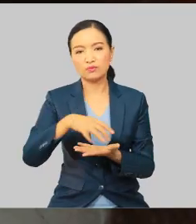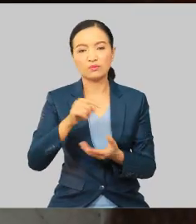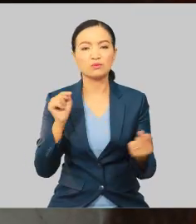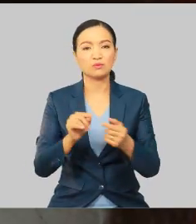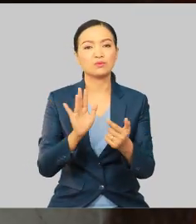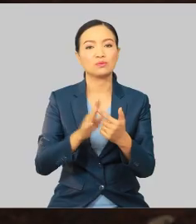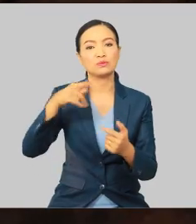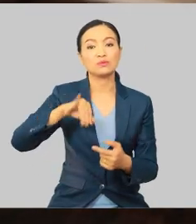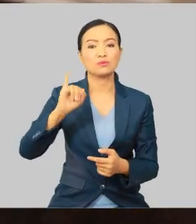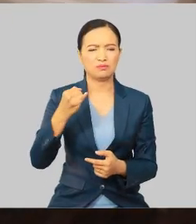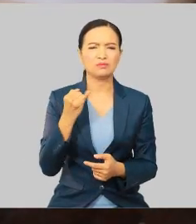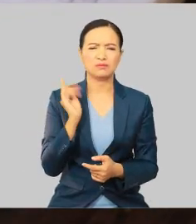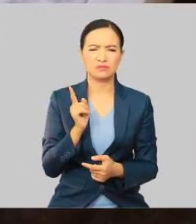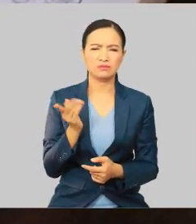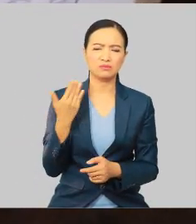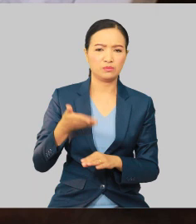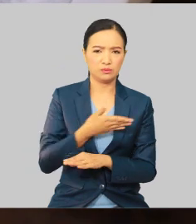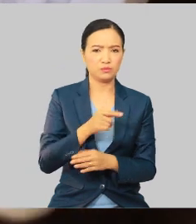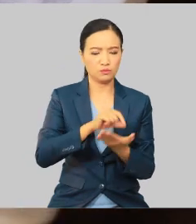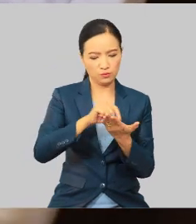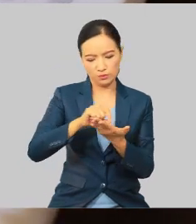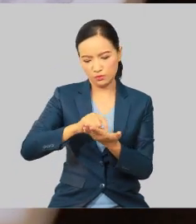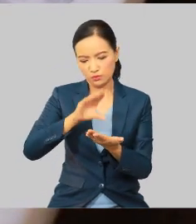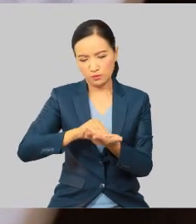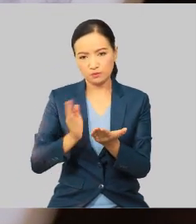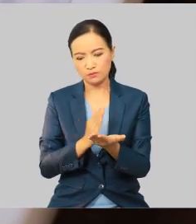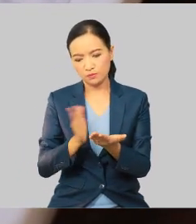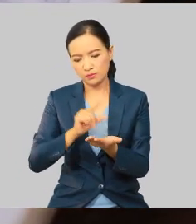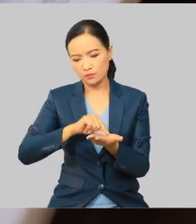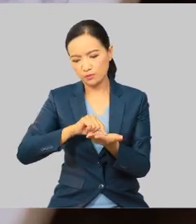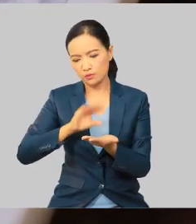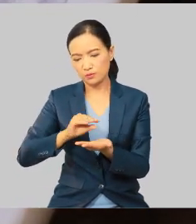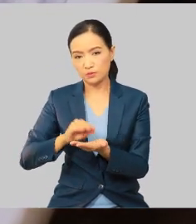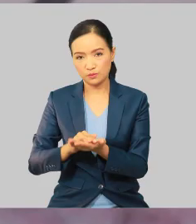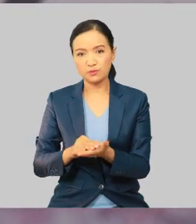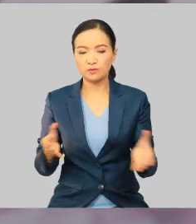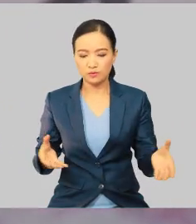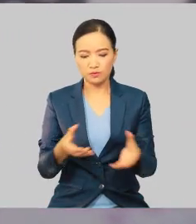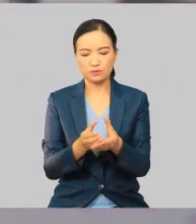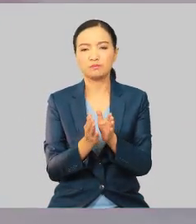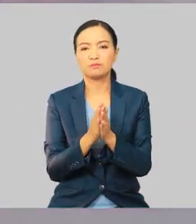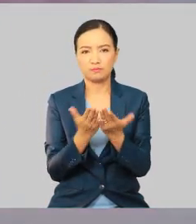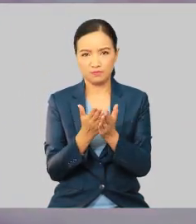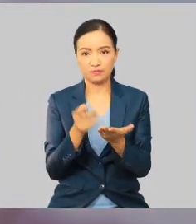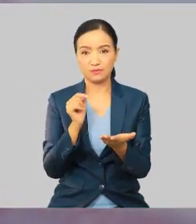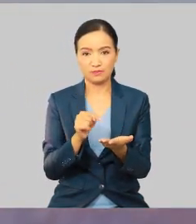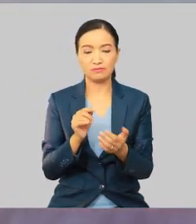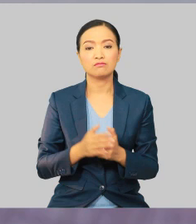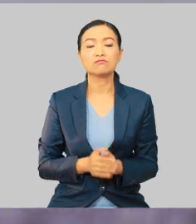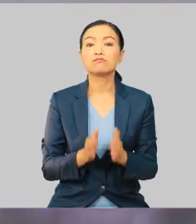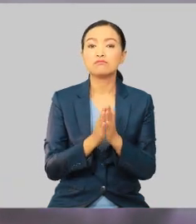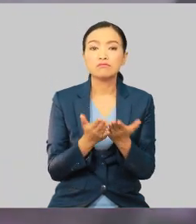หนูก็คือจะเขียนบันทึกเก็บไว้กับตัวเองรอเวลาสะสมเยอะๆแล้วก็จะทำเป็นหนังสือ ครับ ต